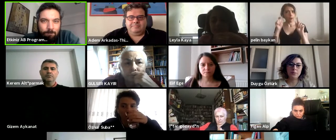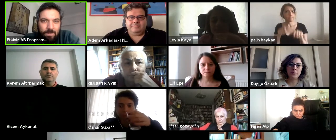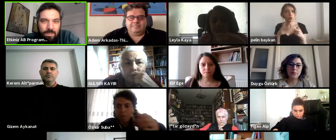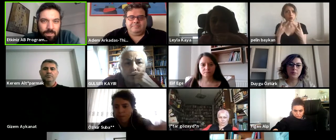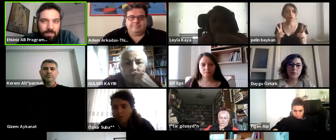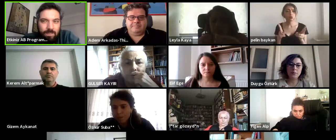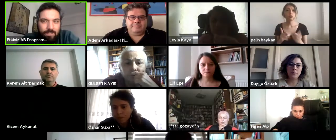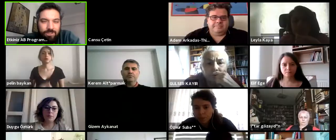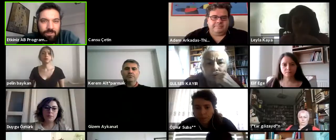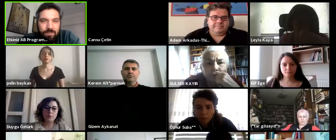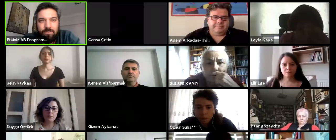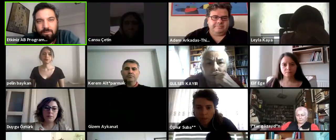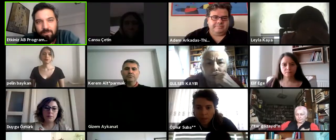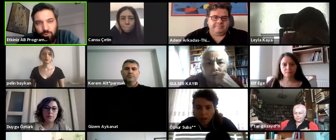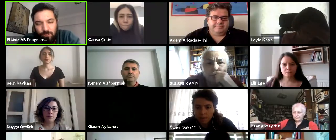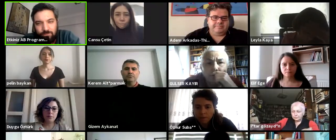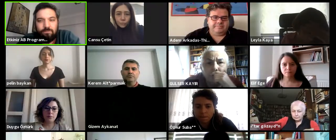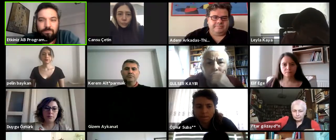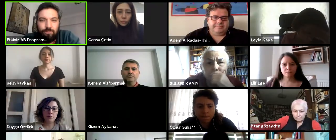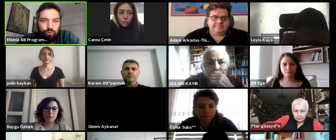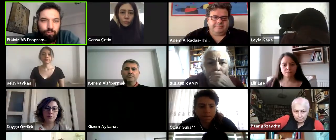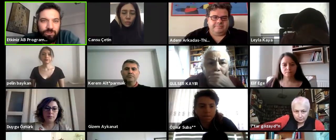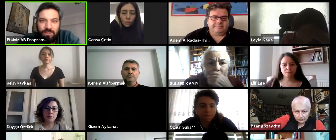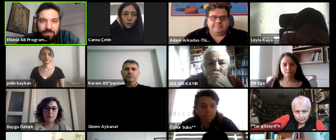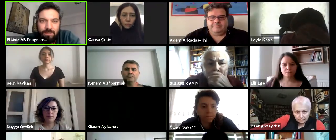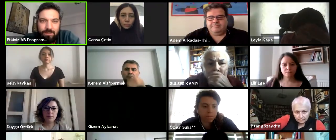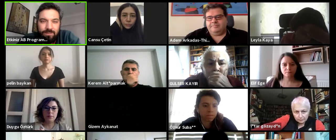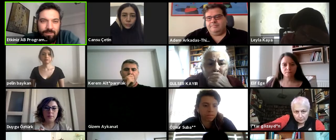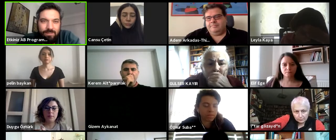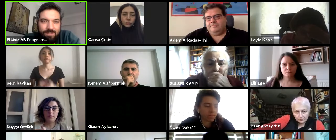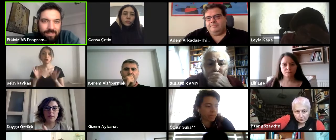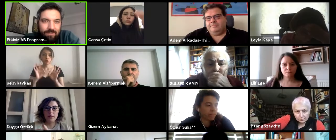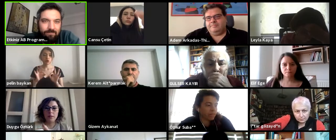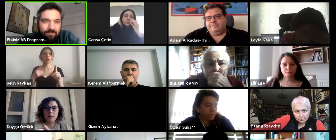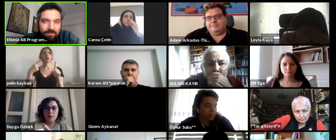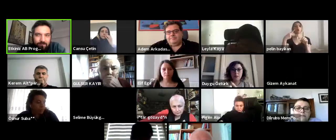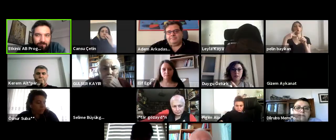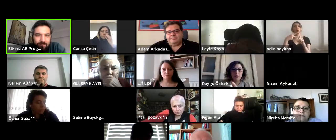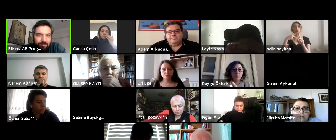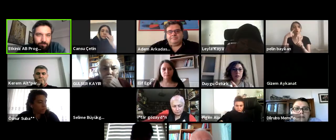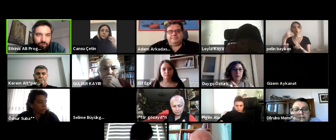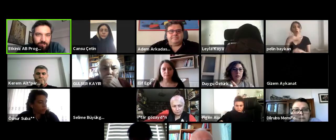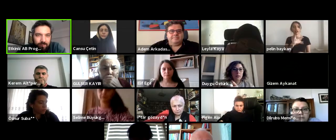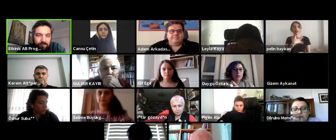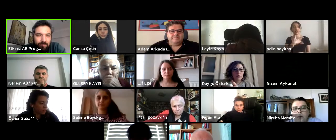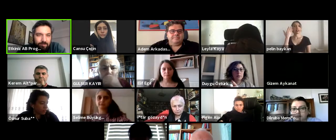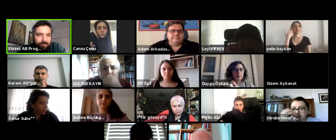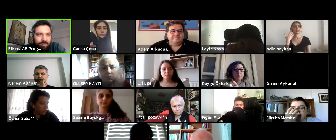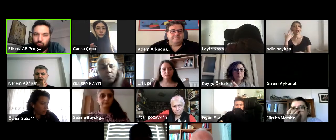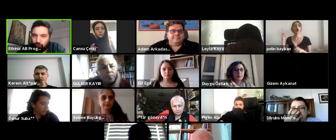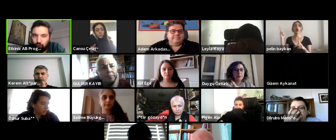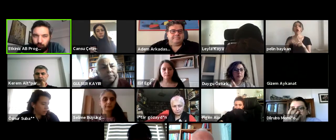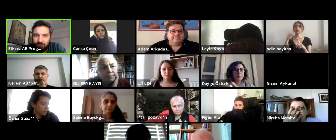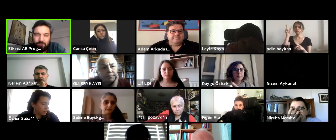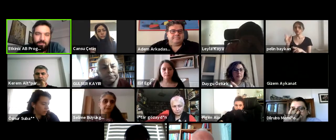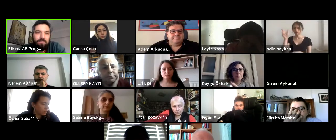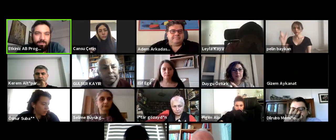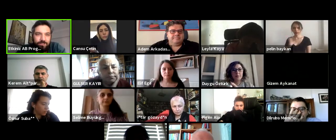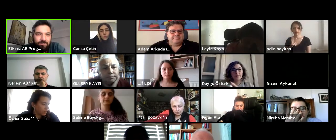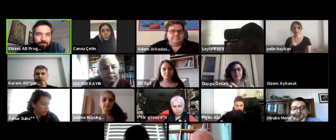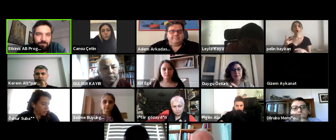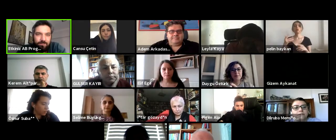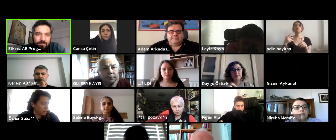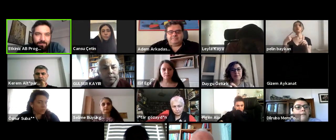şeklinde. Ayrıca şu an YouTube'da canlı yayında izleyen katılımcılar da yine YouTube